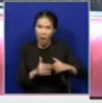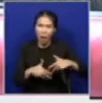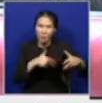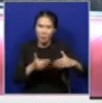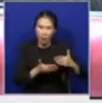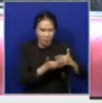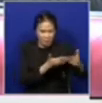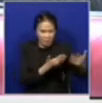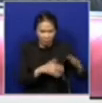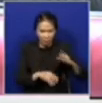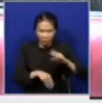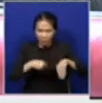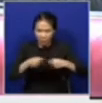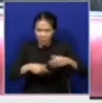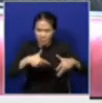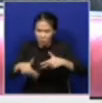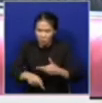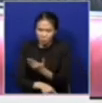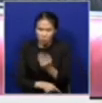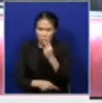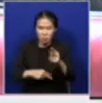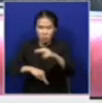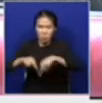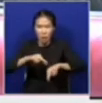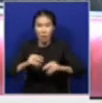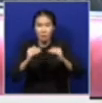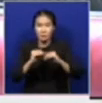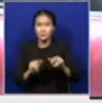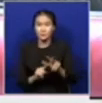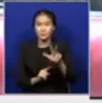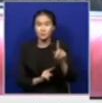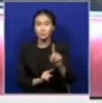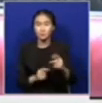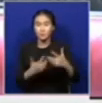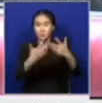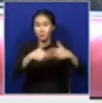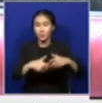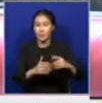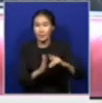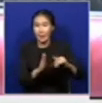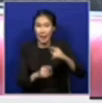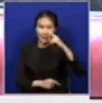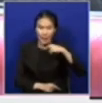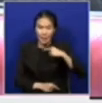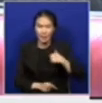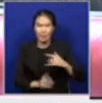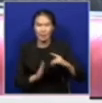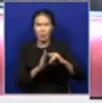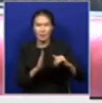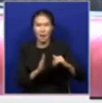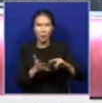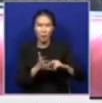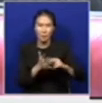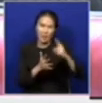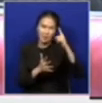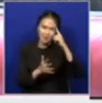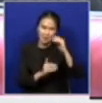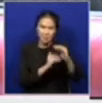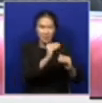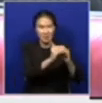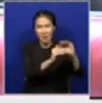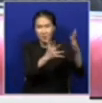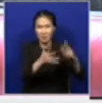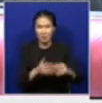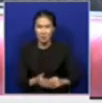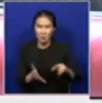นและ3ครับอุตสาหกรรมยาไทยหรือยาสามัญก็จะขาดการพัฒนาเพราะ